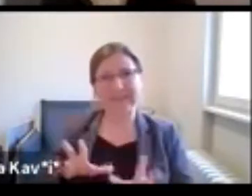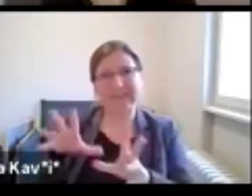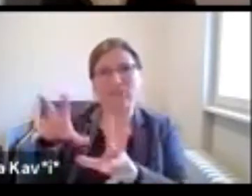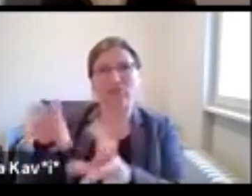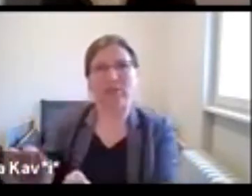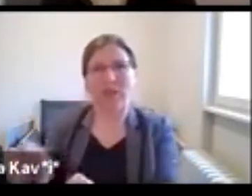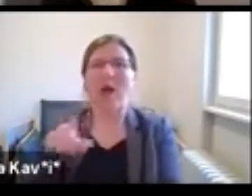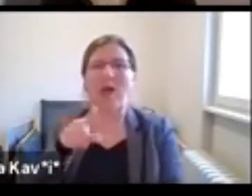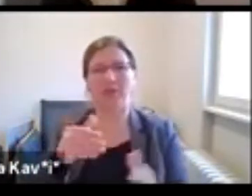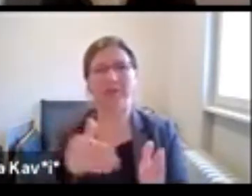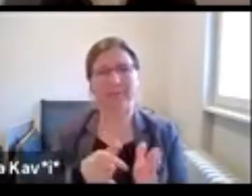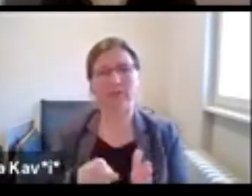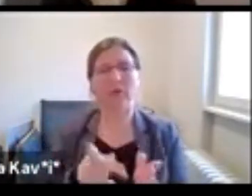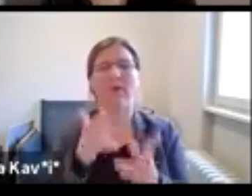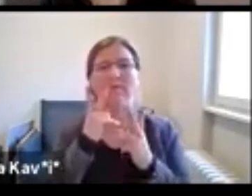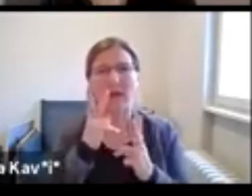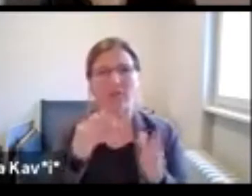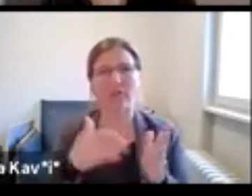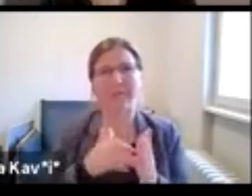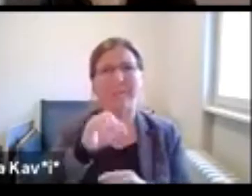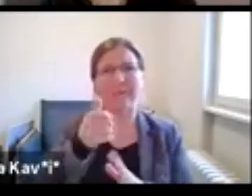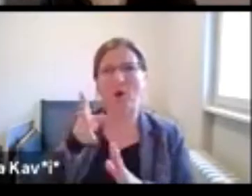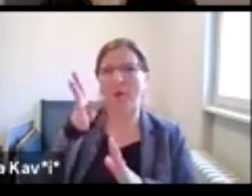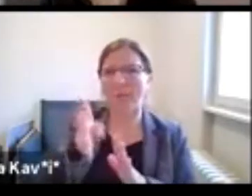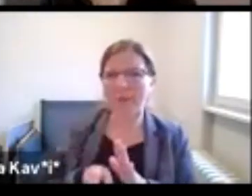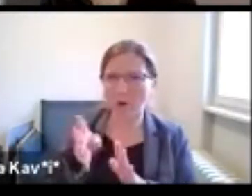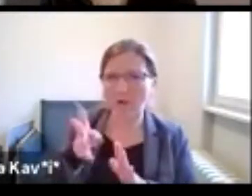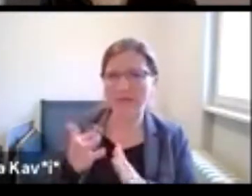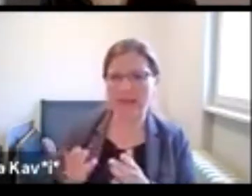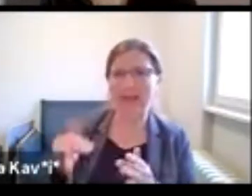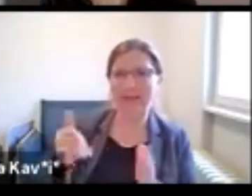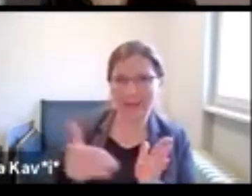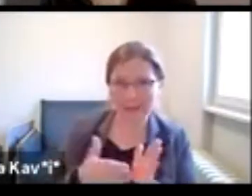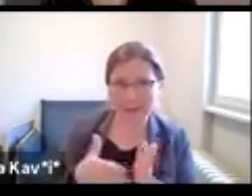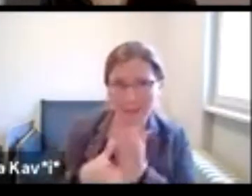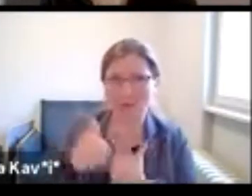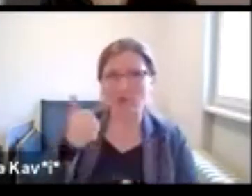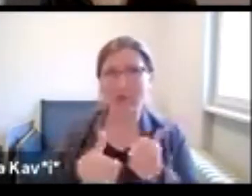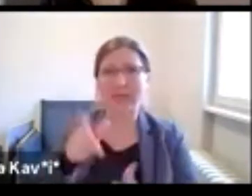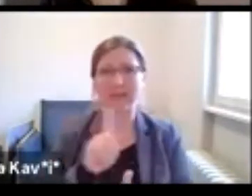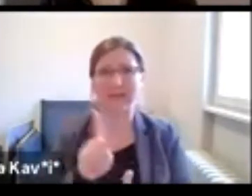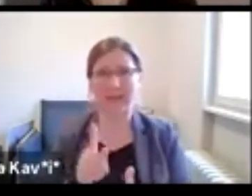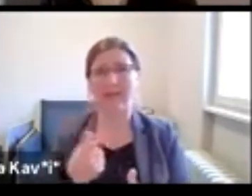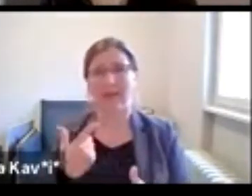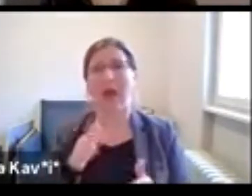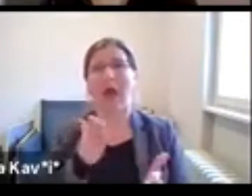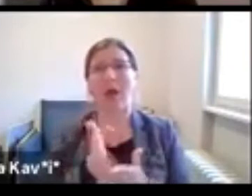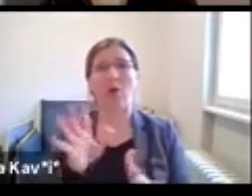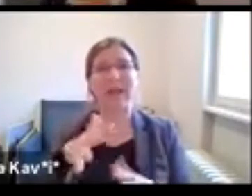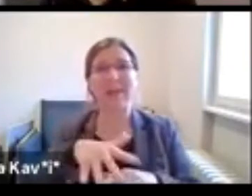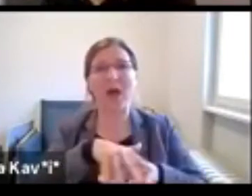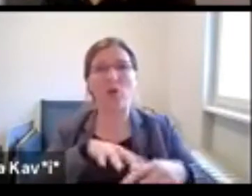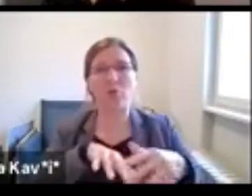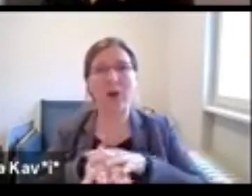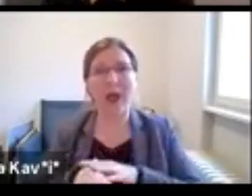koliko zapravo treba i u kojim segmentima treba kako bi se što manje dodirivalo, jel? Pogotovo ako nemamo zaštitne rukavice.